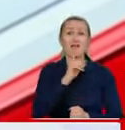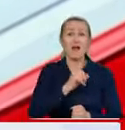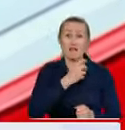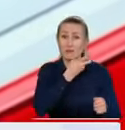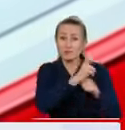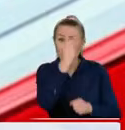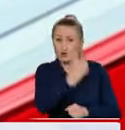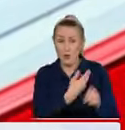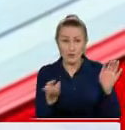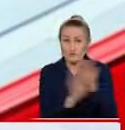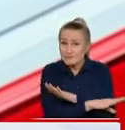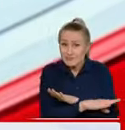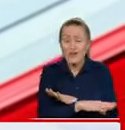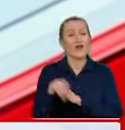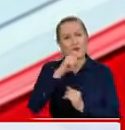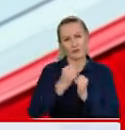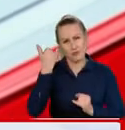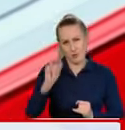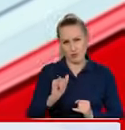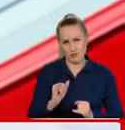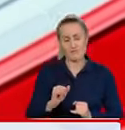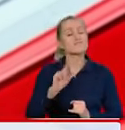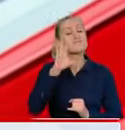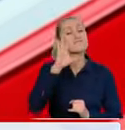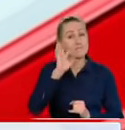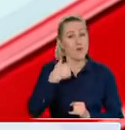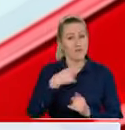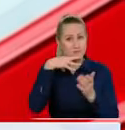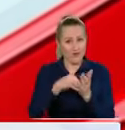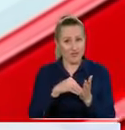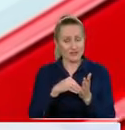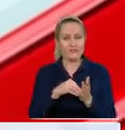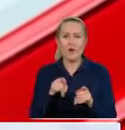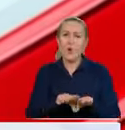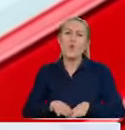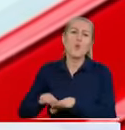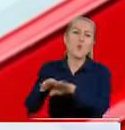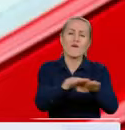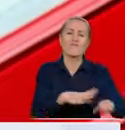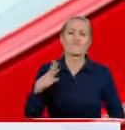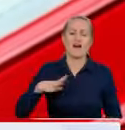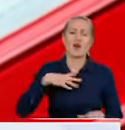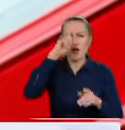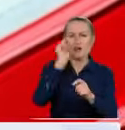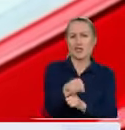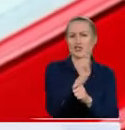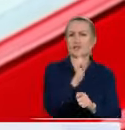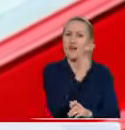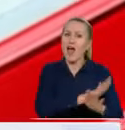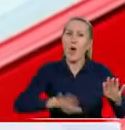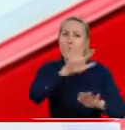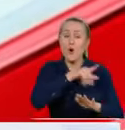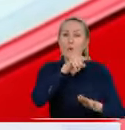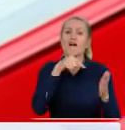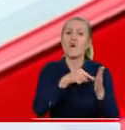czy myślenie nawet o tym jest błędem, dlatego że jeszcze raz powtarzam, uniwersalne wartości chrześcijańskiej Europy są